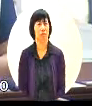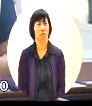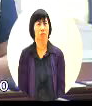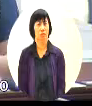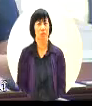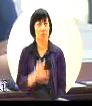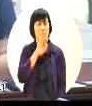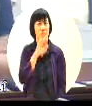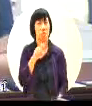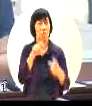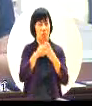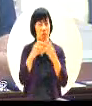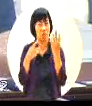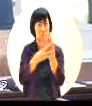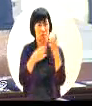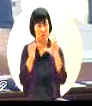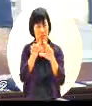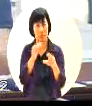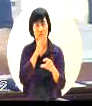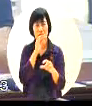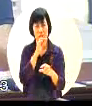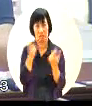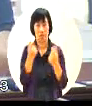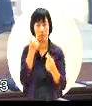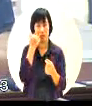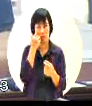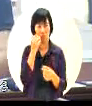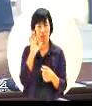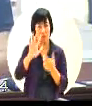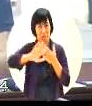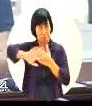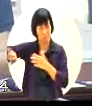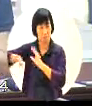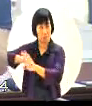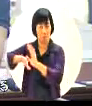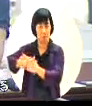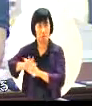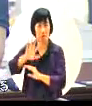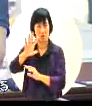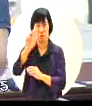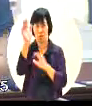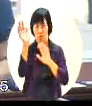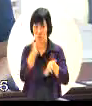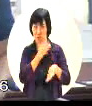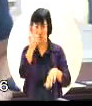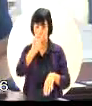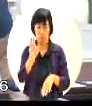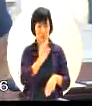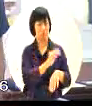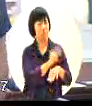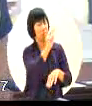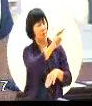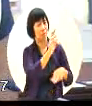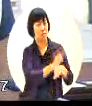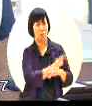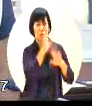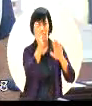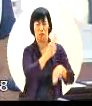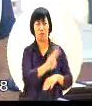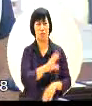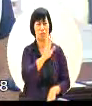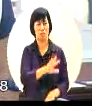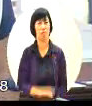业区，内底我去入面就是讲，遐一门门工厂的边啊，遐一门风水，遐门一门风水。所以我感觉希望讲